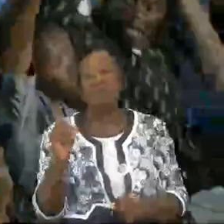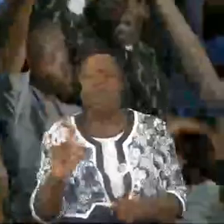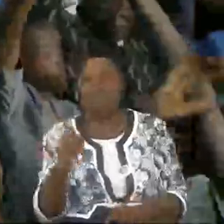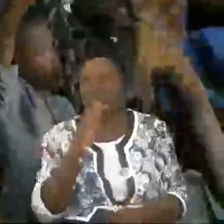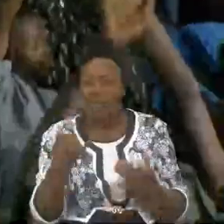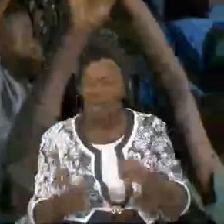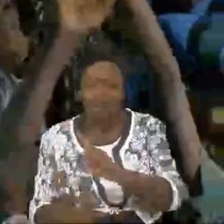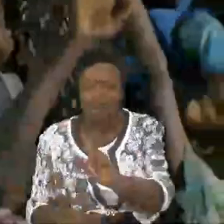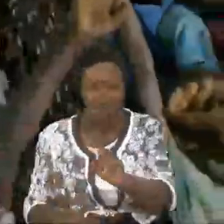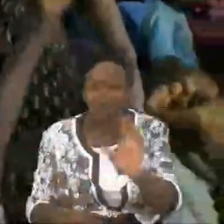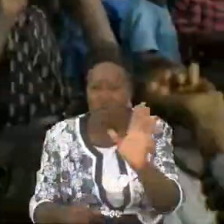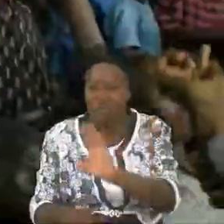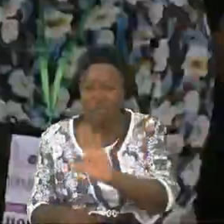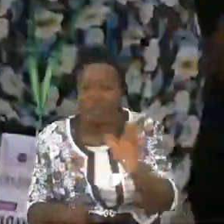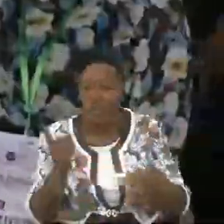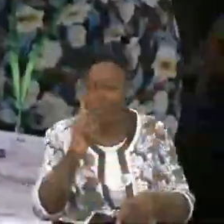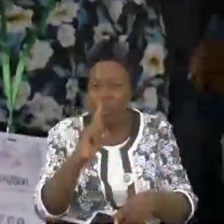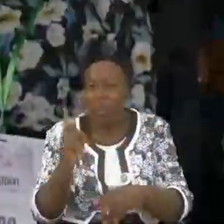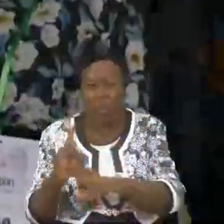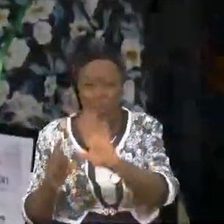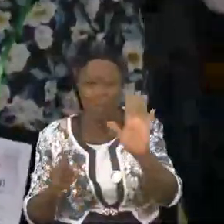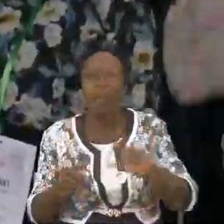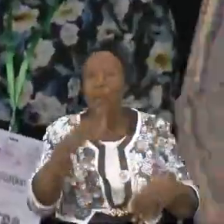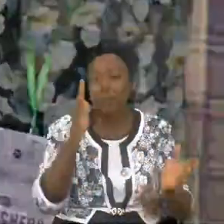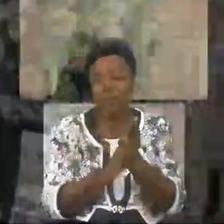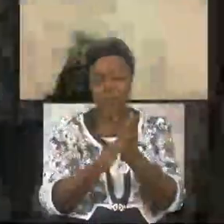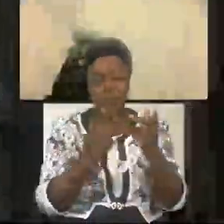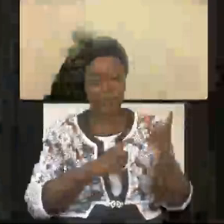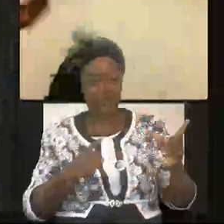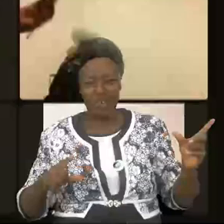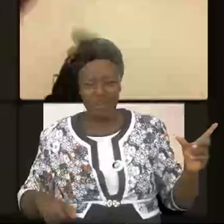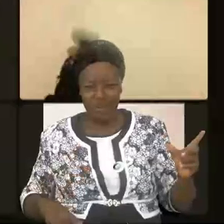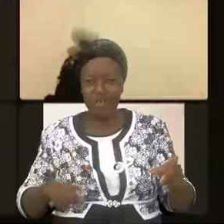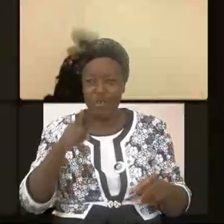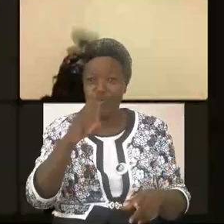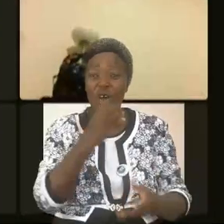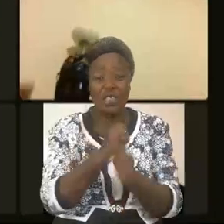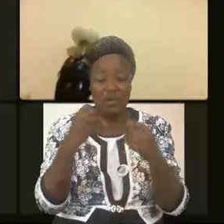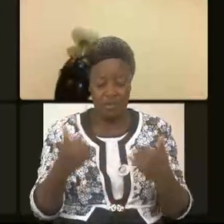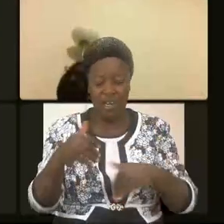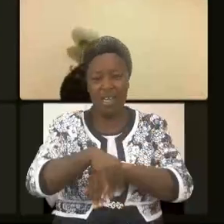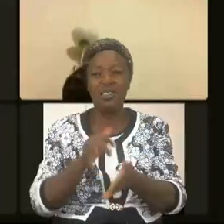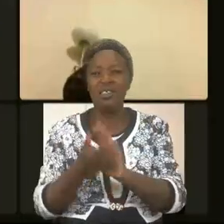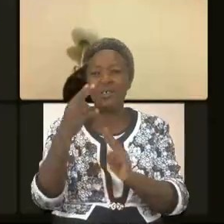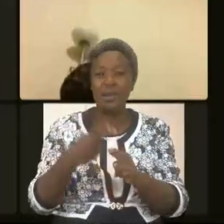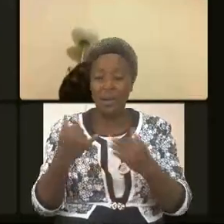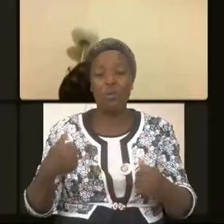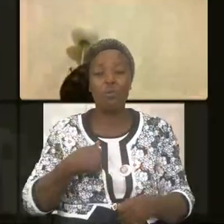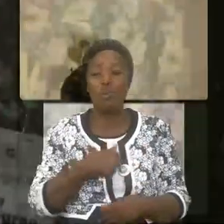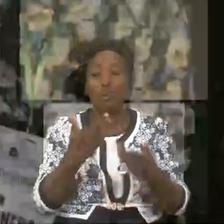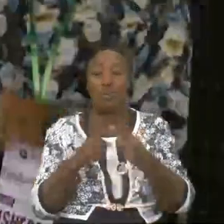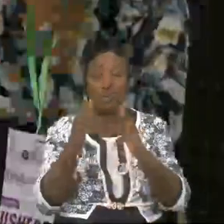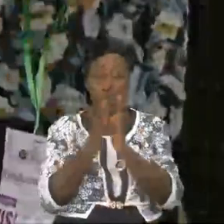es-tu? J'ai dit, où es-tu? Gloire à Dieu, tu es sauvé ce soir. La tête